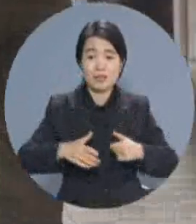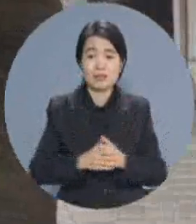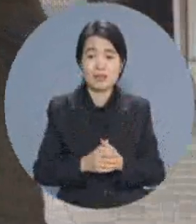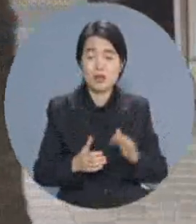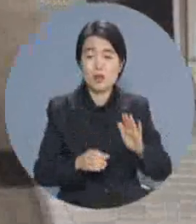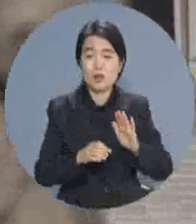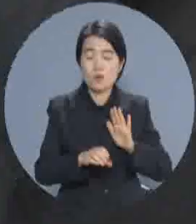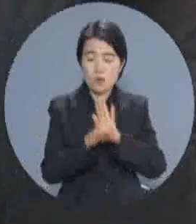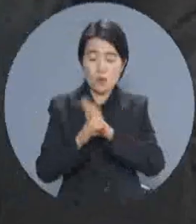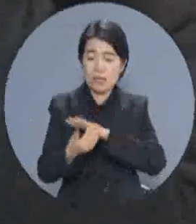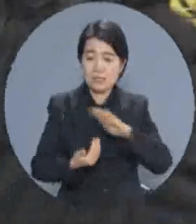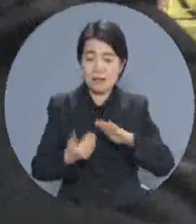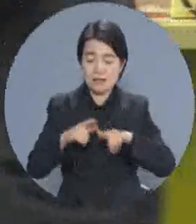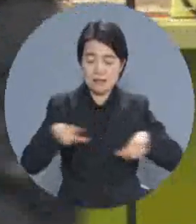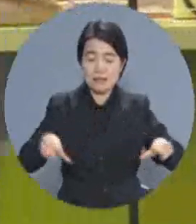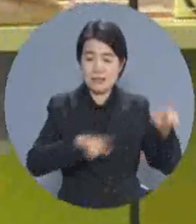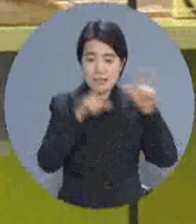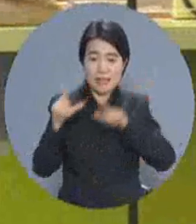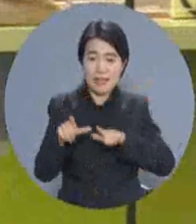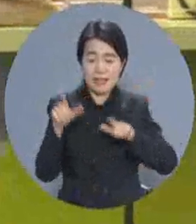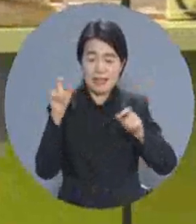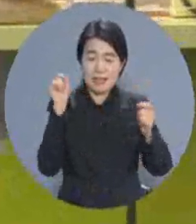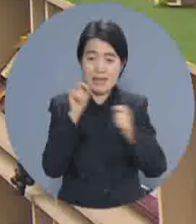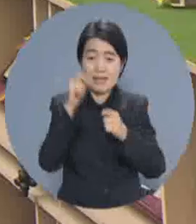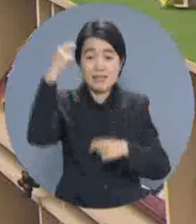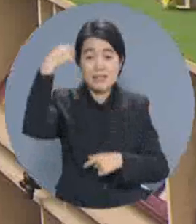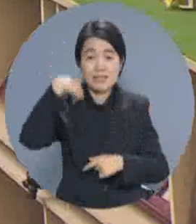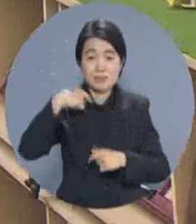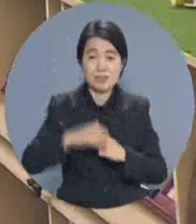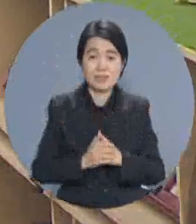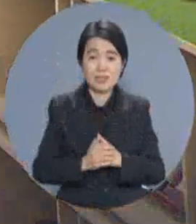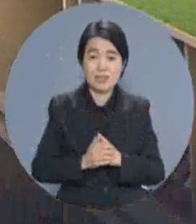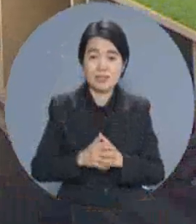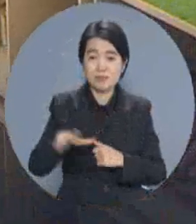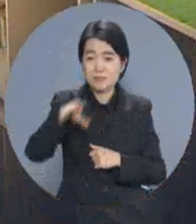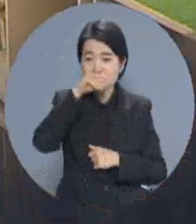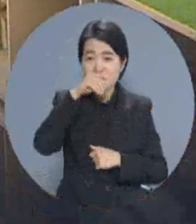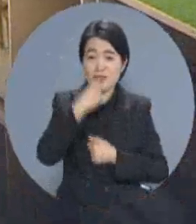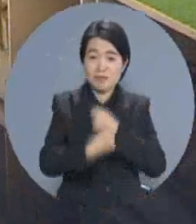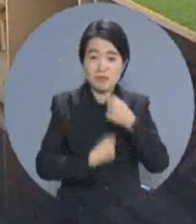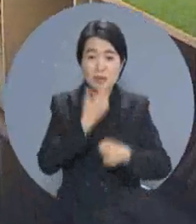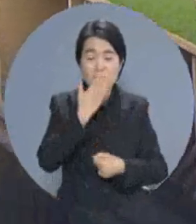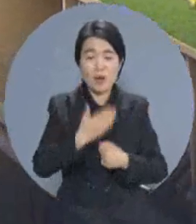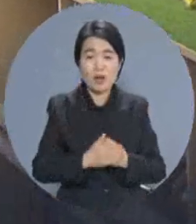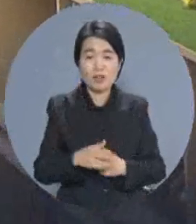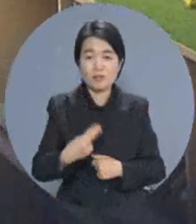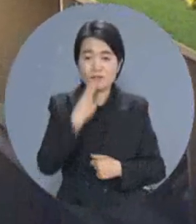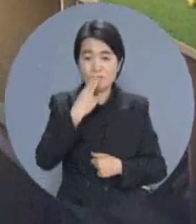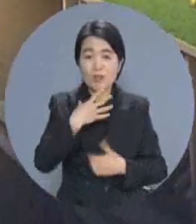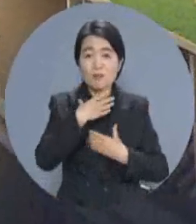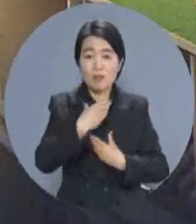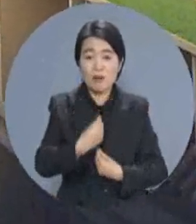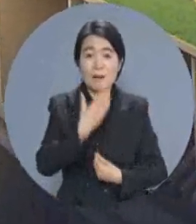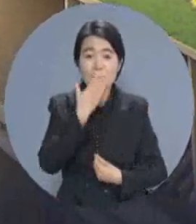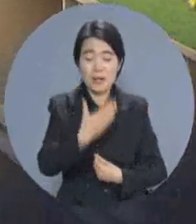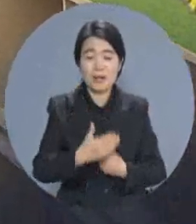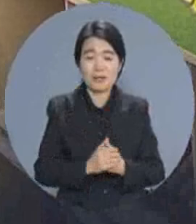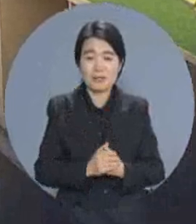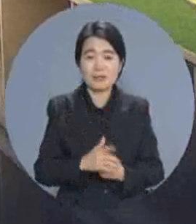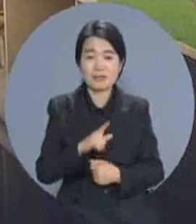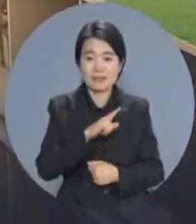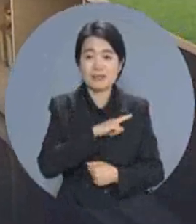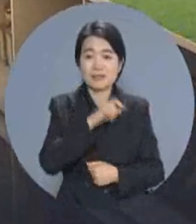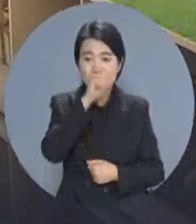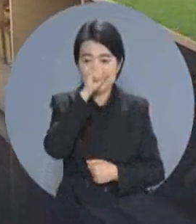코로나19 이전의 일상과 보다 가까워졌습니다. 일단은 냄새도 마음대로 맡고 예, 숨도 조금 편하게 쉴 수